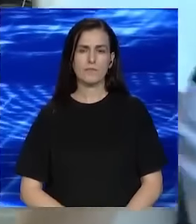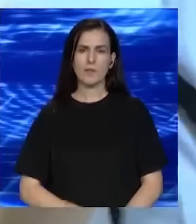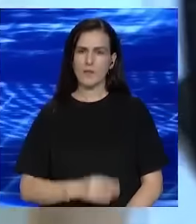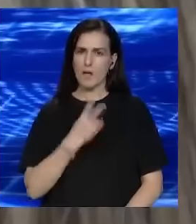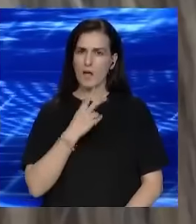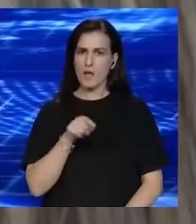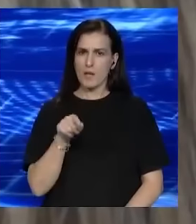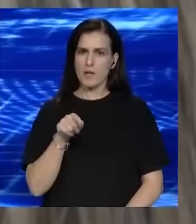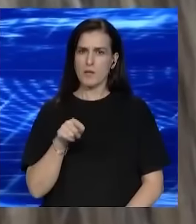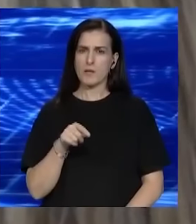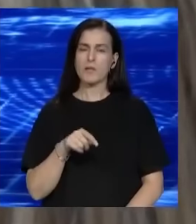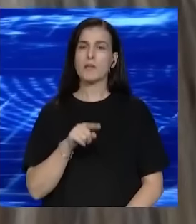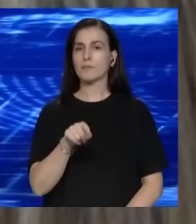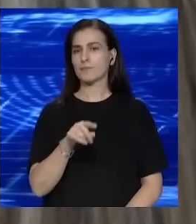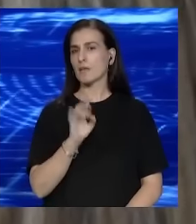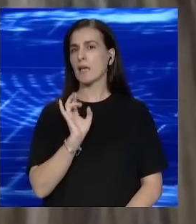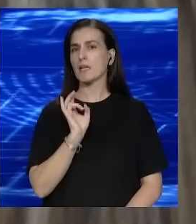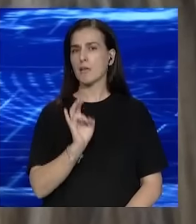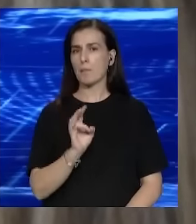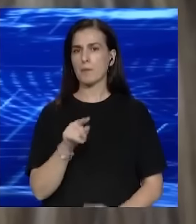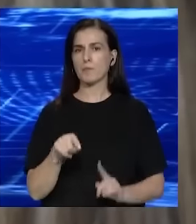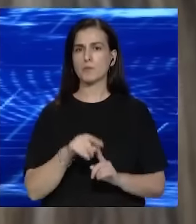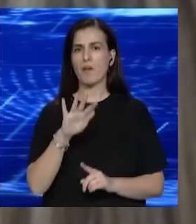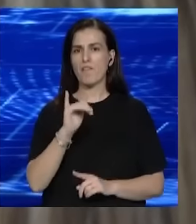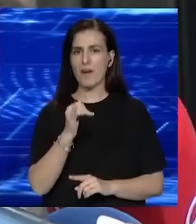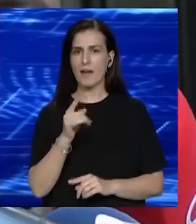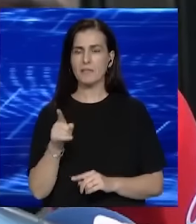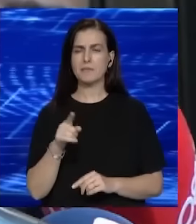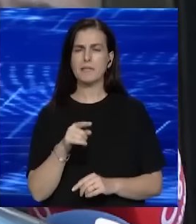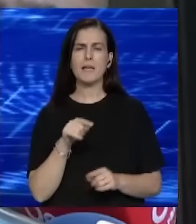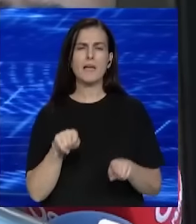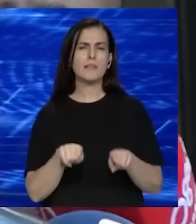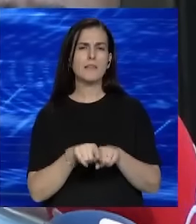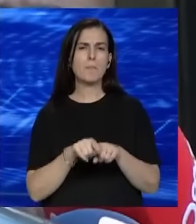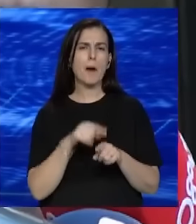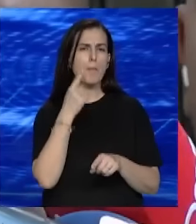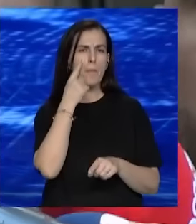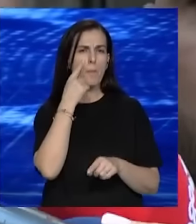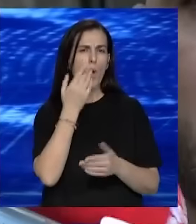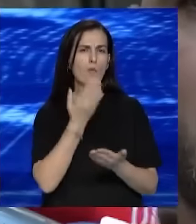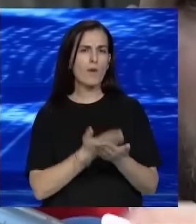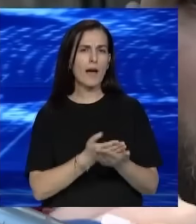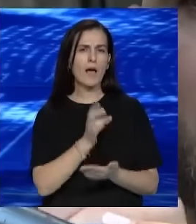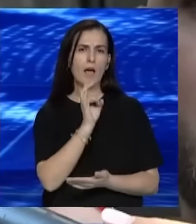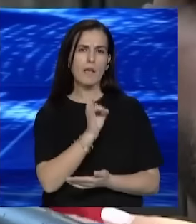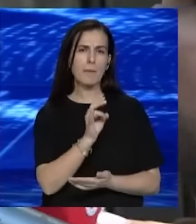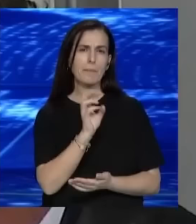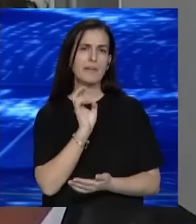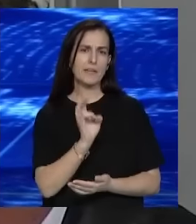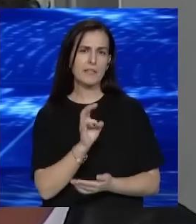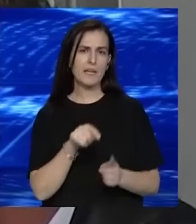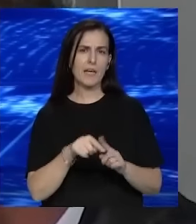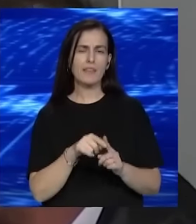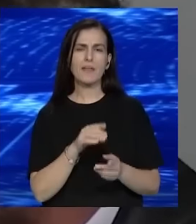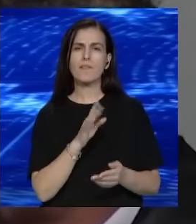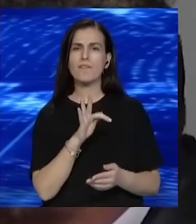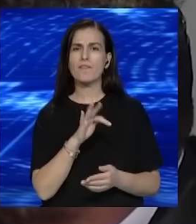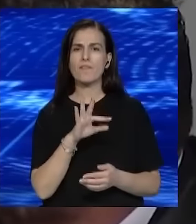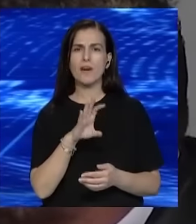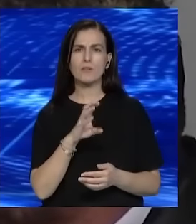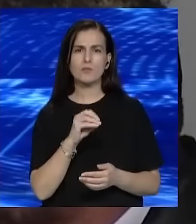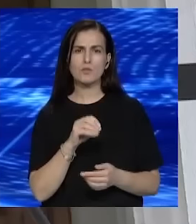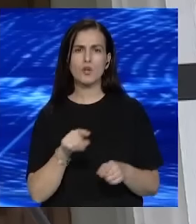ai u gjet fajtore dhe nga treshja në shkallë të dytë për kallëzim të rrem në bashkëpunim në lidhje me çështjen e njohur si dosja Babale. Dënimet mbetën në